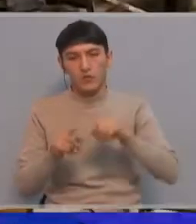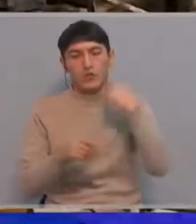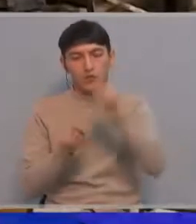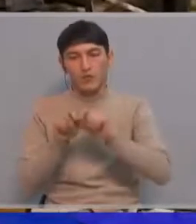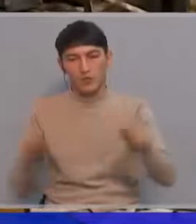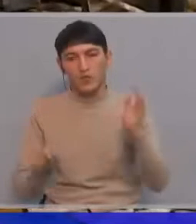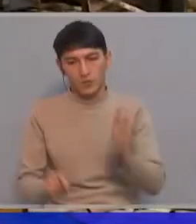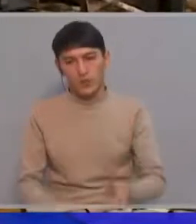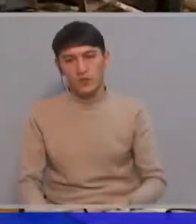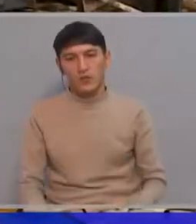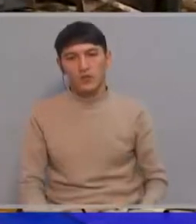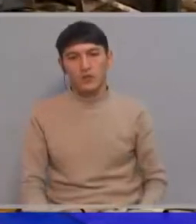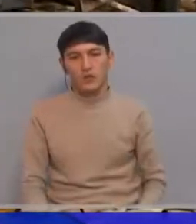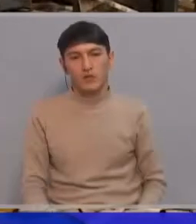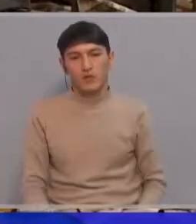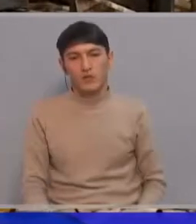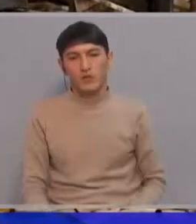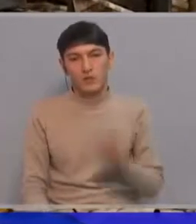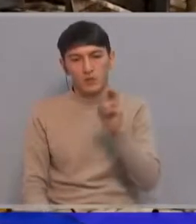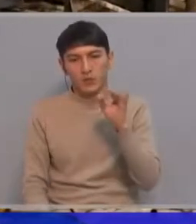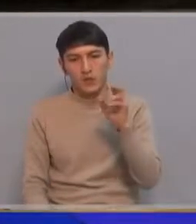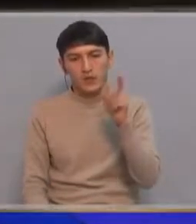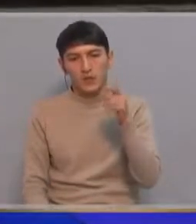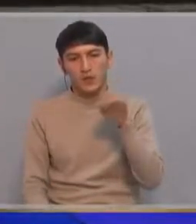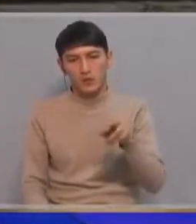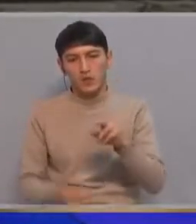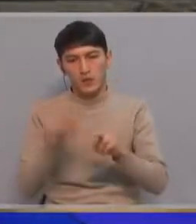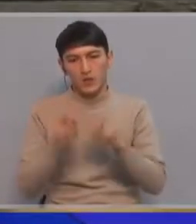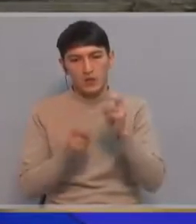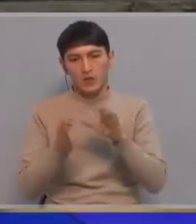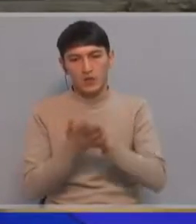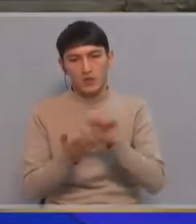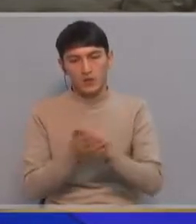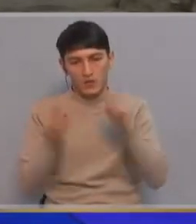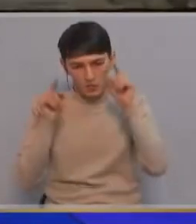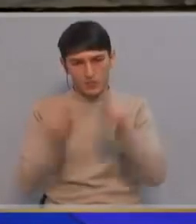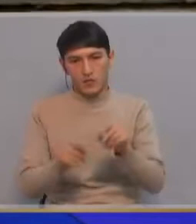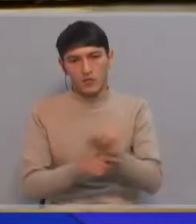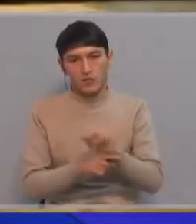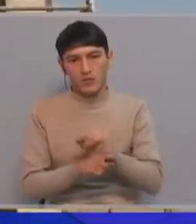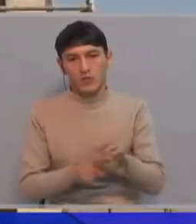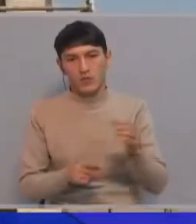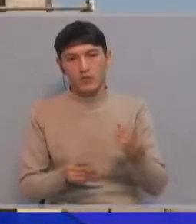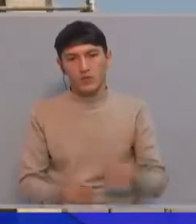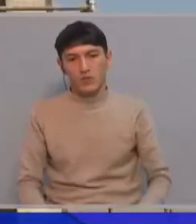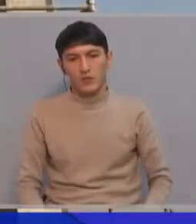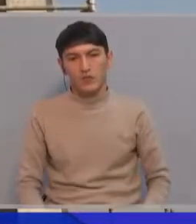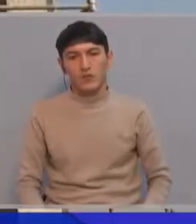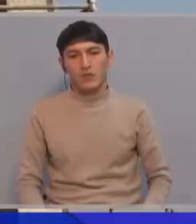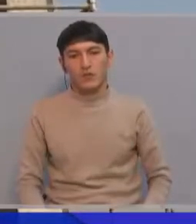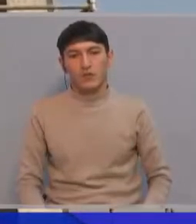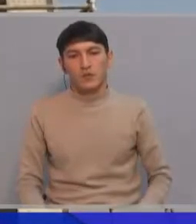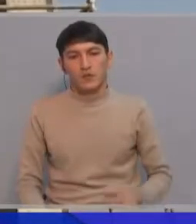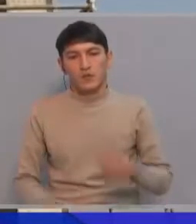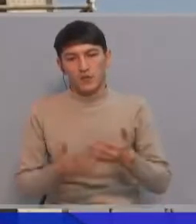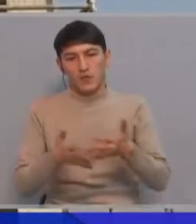Екі нысанның құрылысында әйгілі BI Group компаниясы қолға алған. Ғимараттар қаланың сәулетті кодына сай ерекше